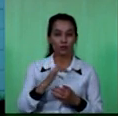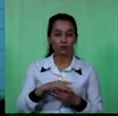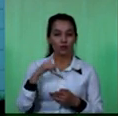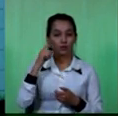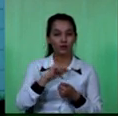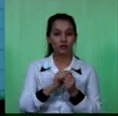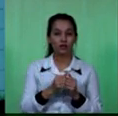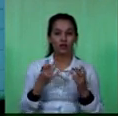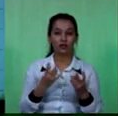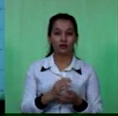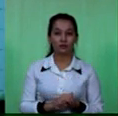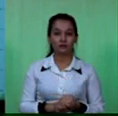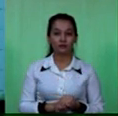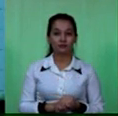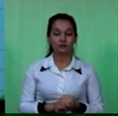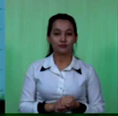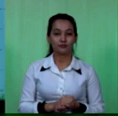tuting.